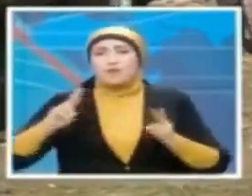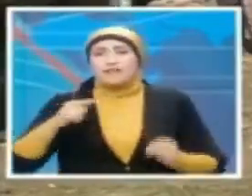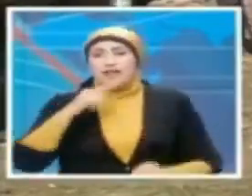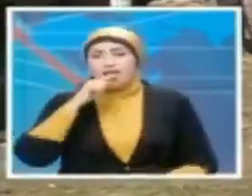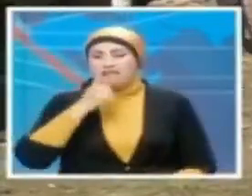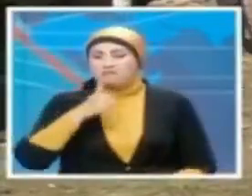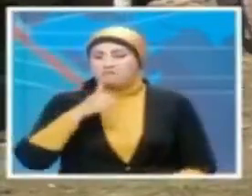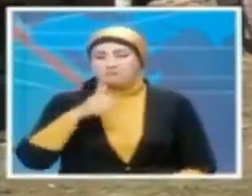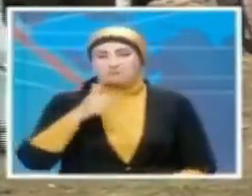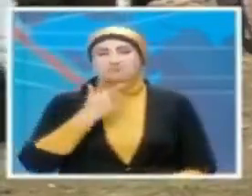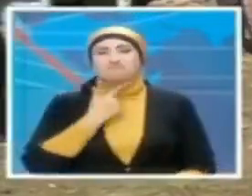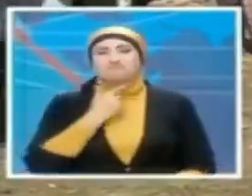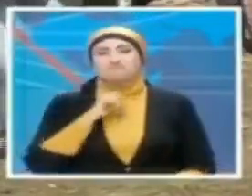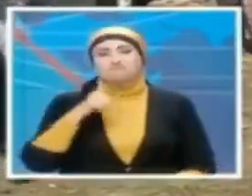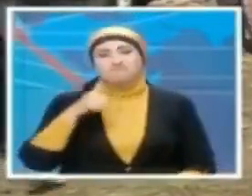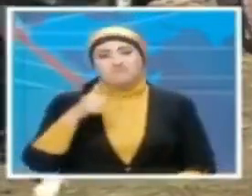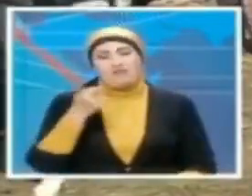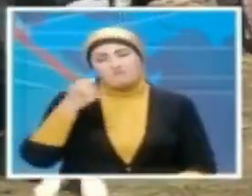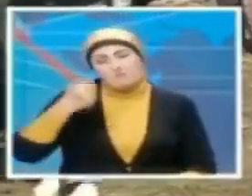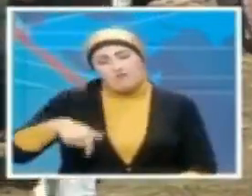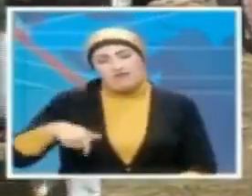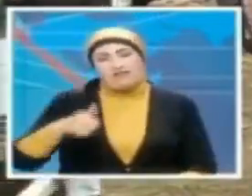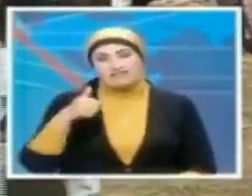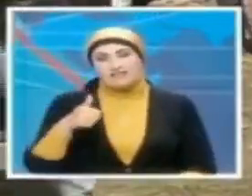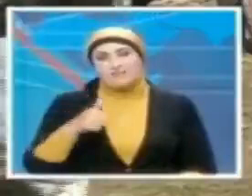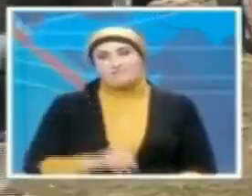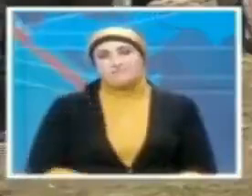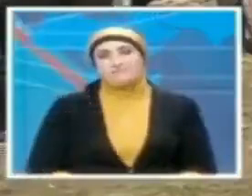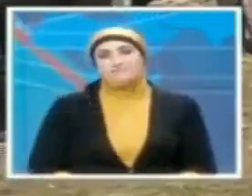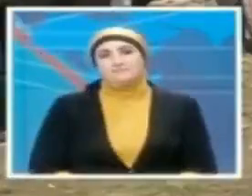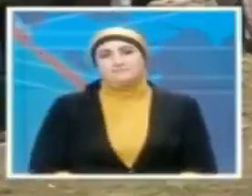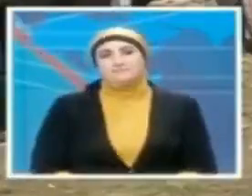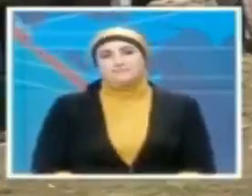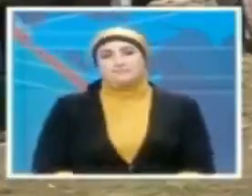بجودة عالية وأسعار متميزة.